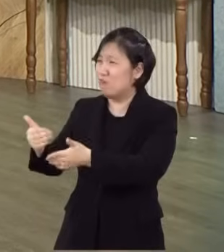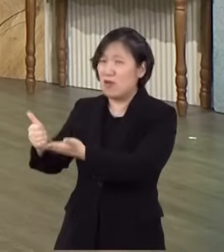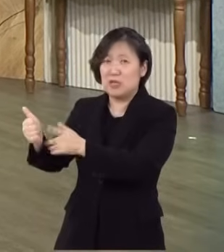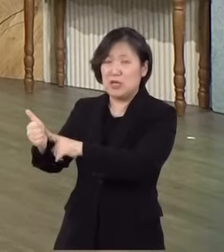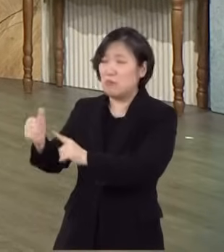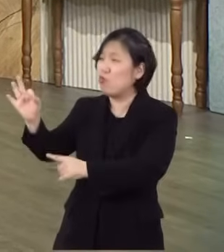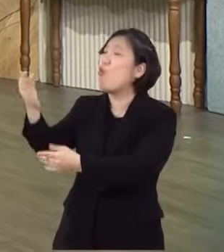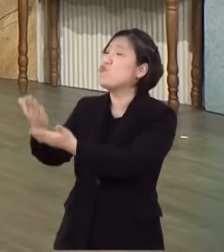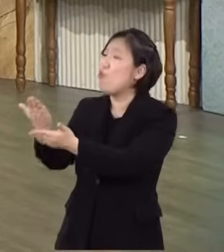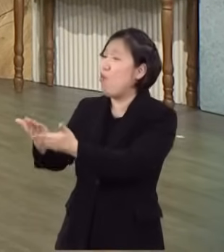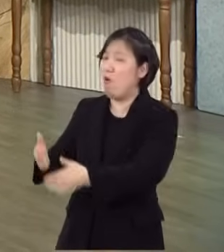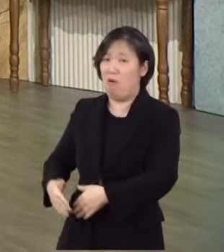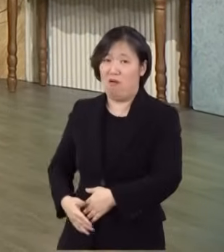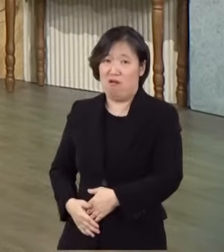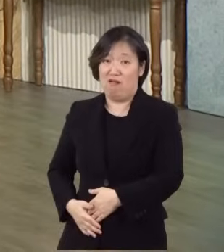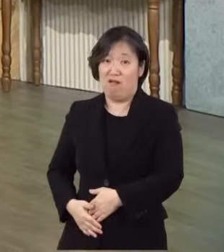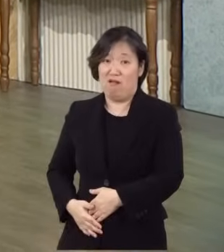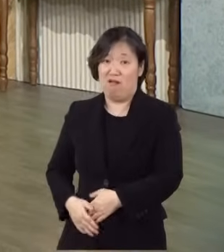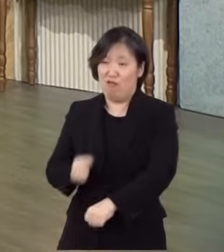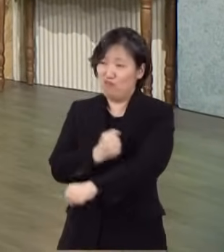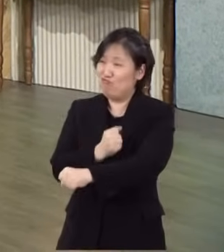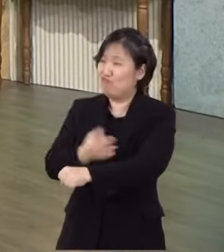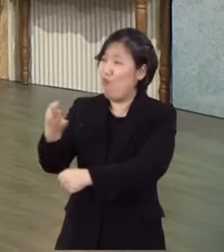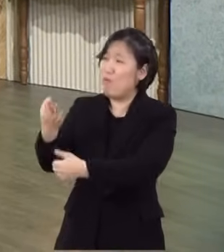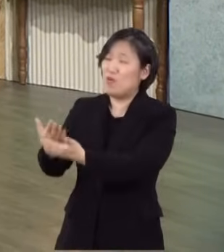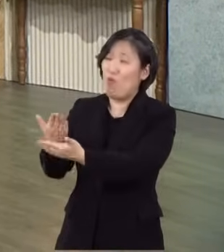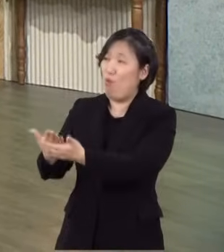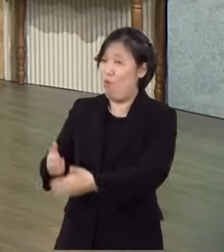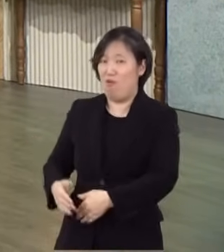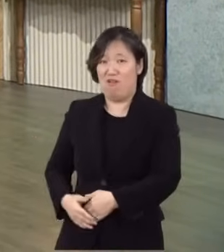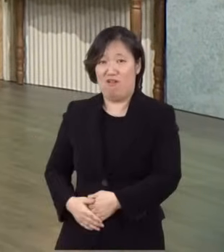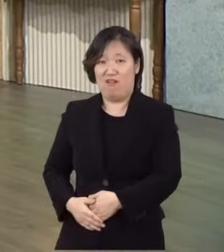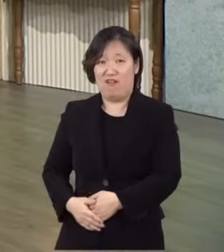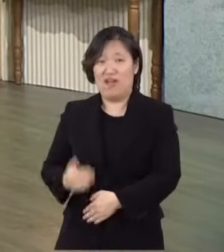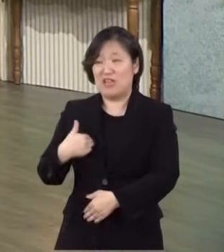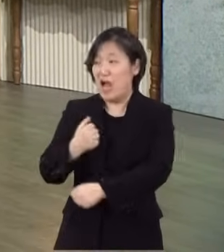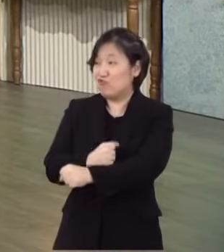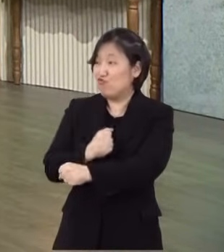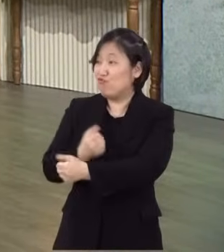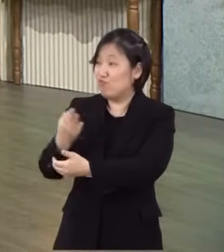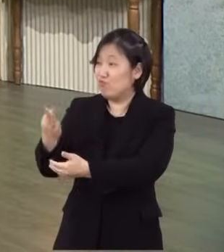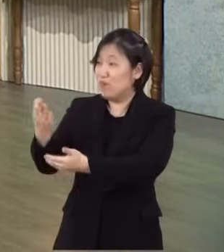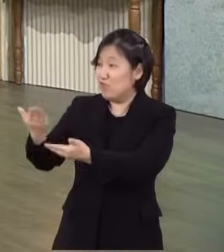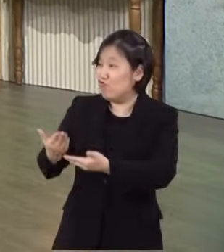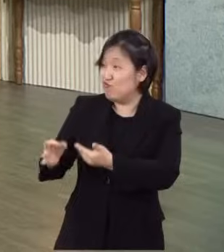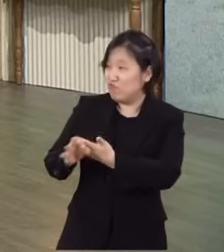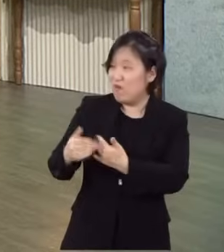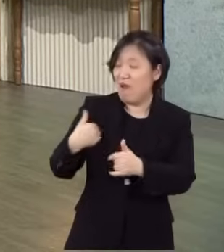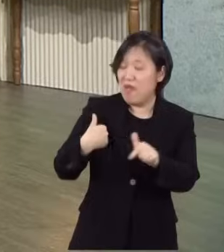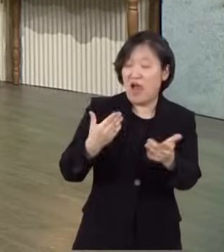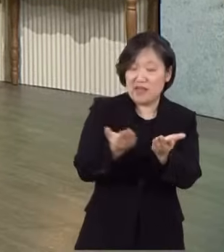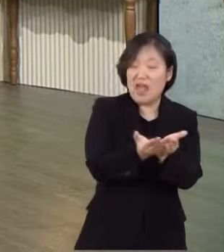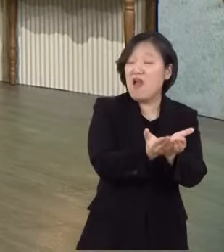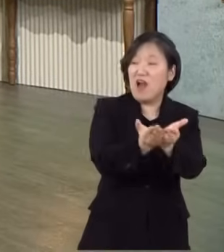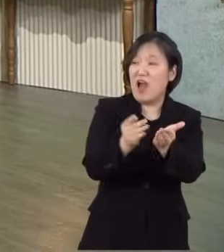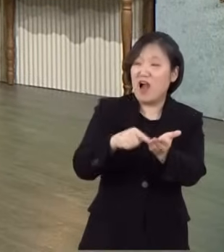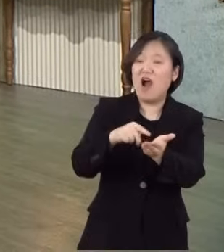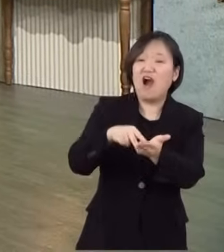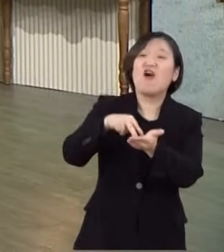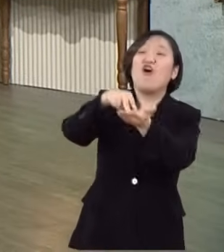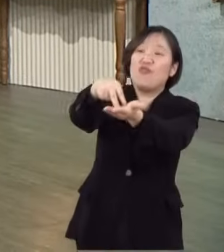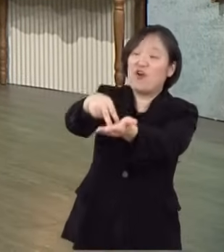뱃살을 가져오시오 돈을 가져오시오 값을 치르면 태워